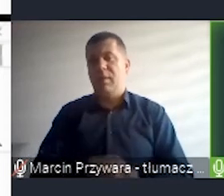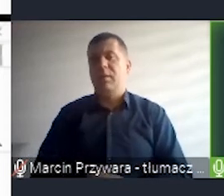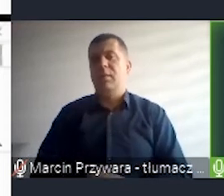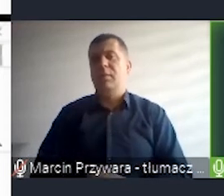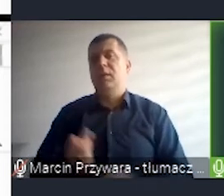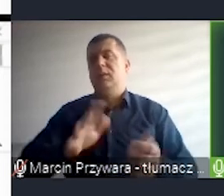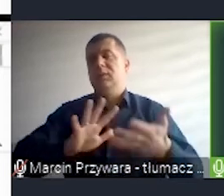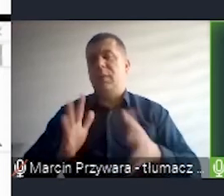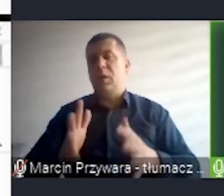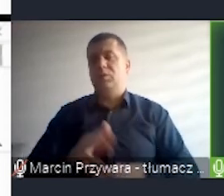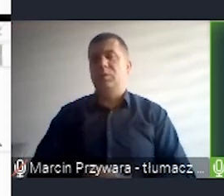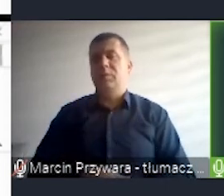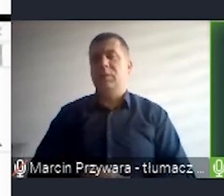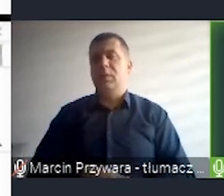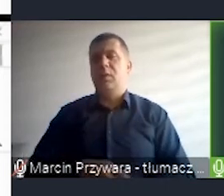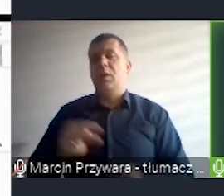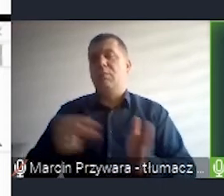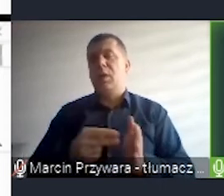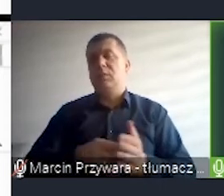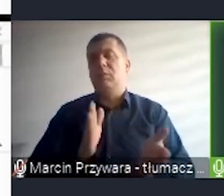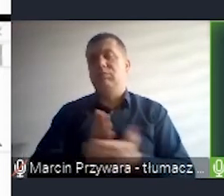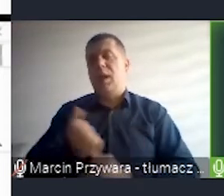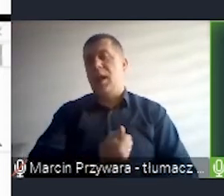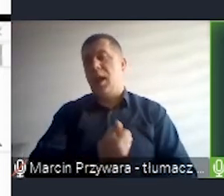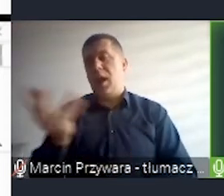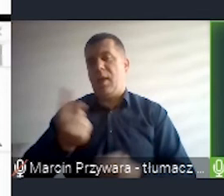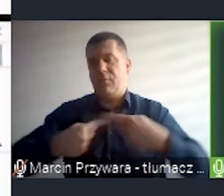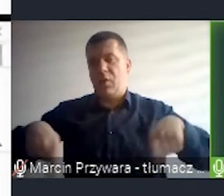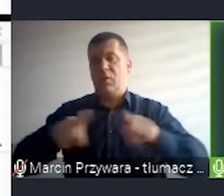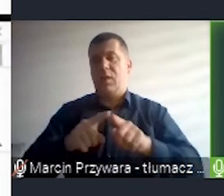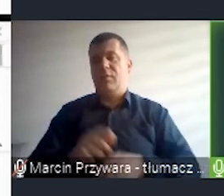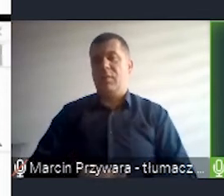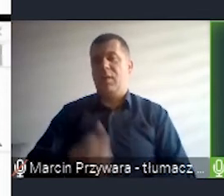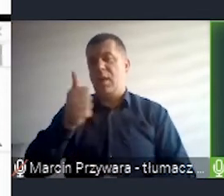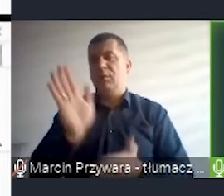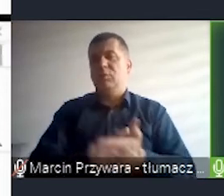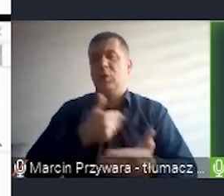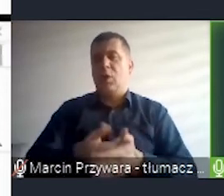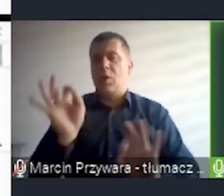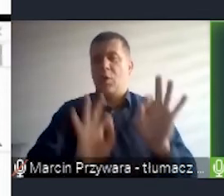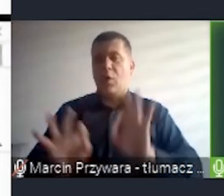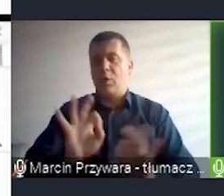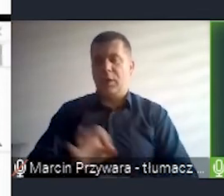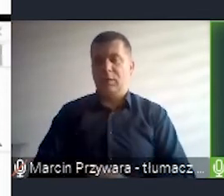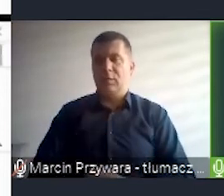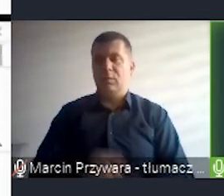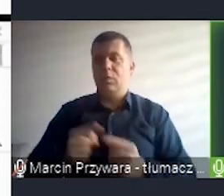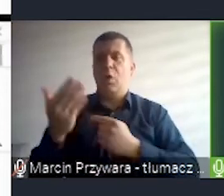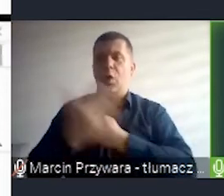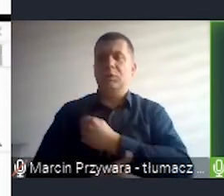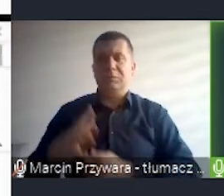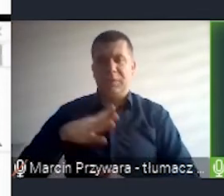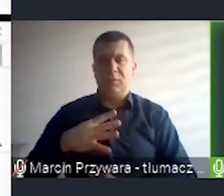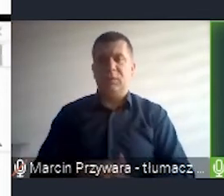w sposób podzielony przez kilku wykonawców. I jedna z takich przykładowych korekt, które się ostatnio